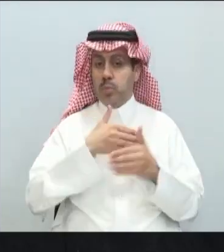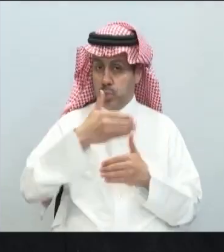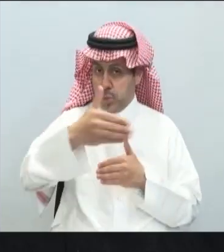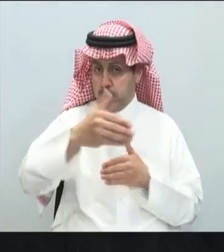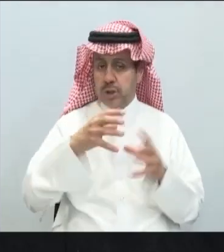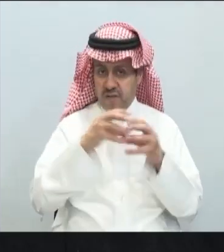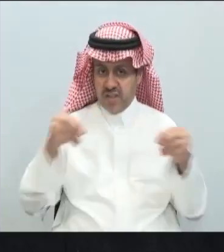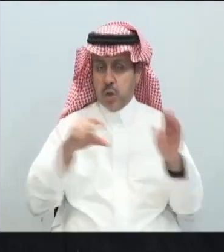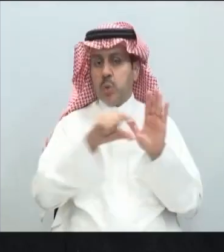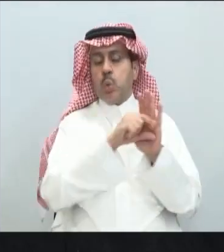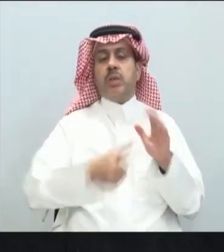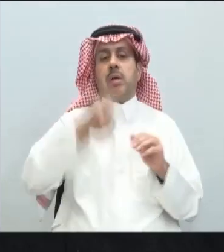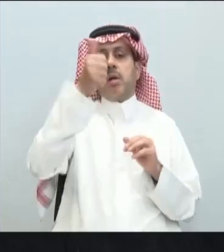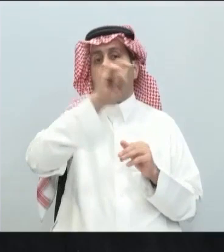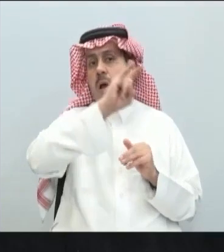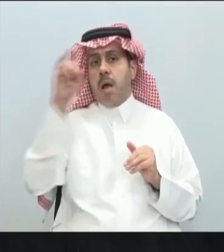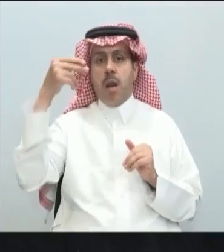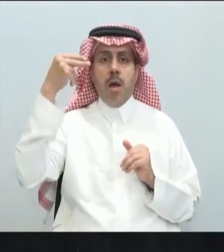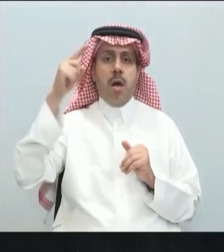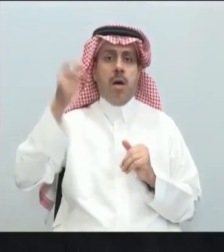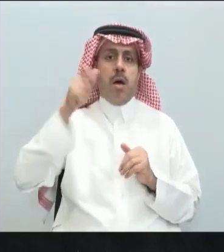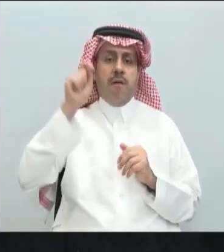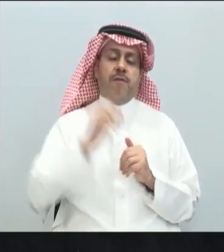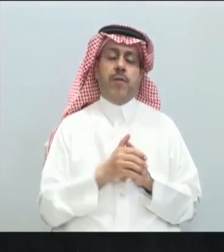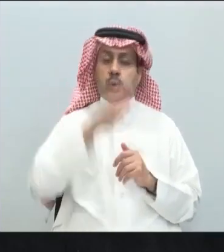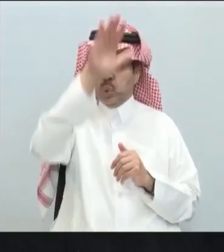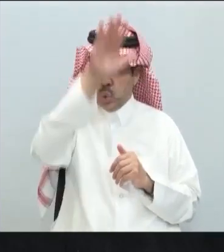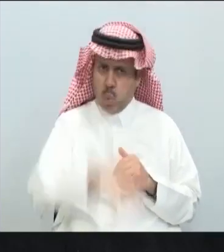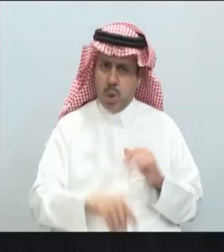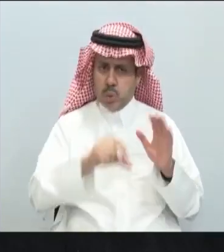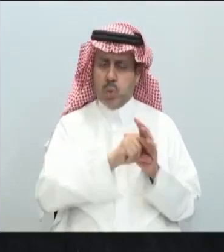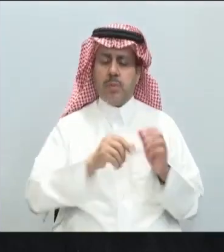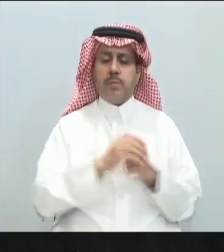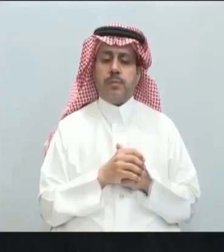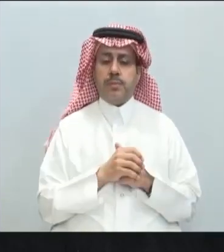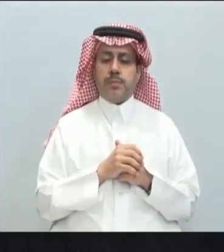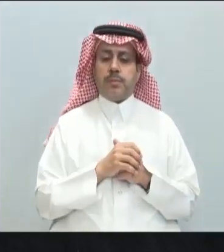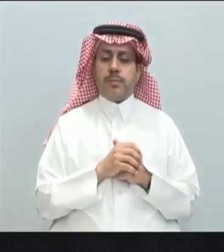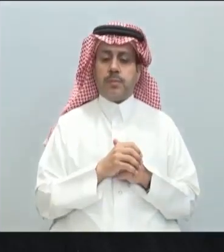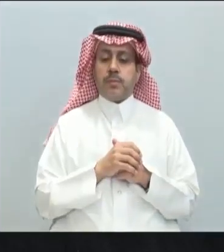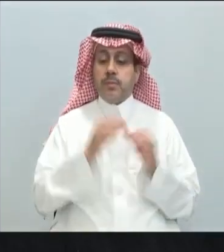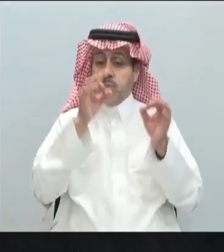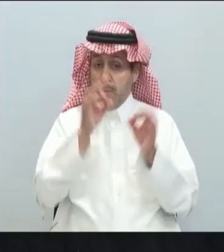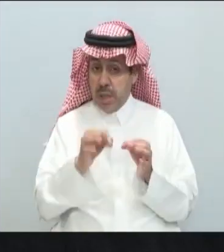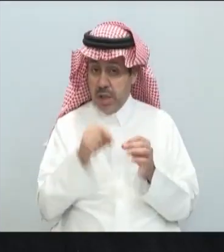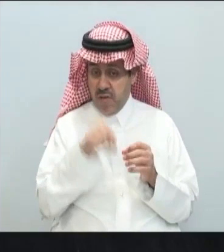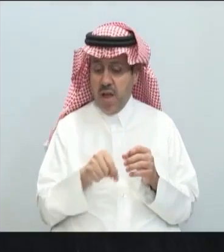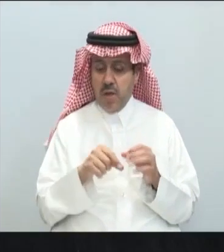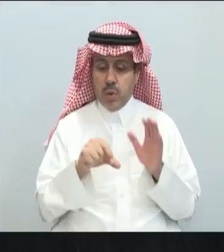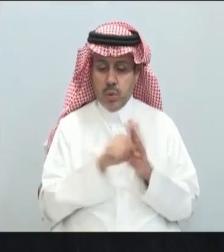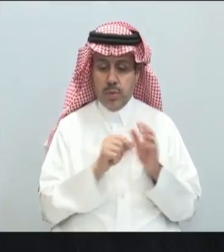هذه السوره العظيمه التي هي طول الطوليين كما اخبر النبي صلى الله عليه وسلم معنا ايات كريمات من هذه